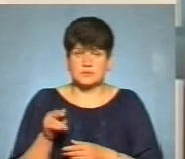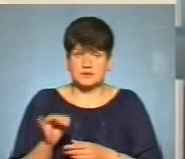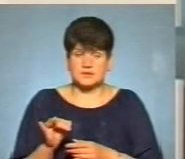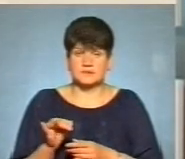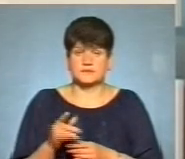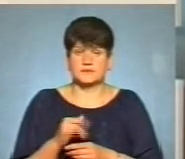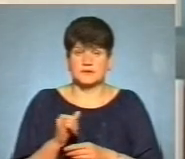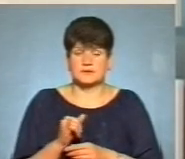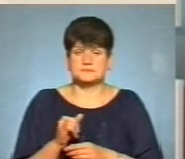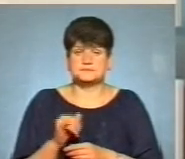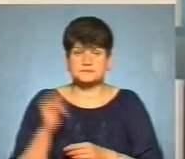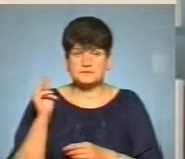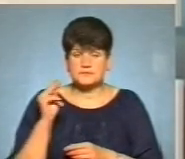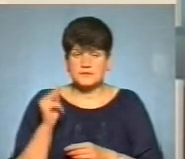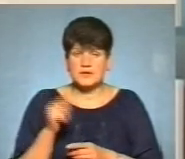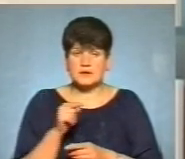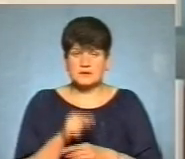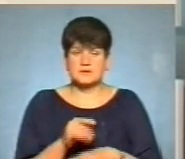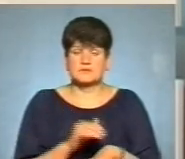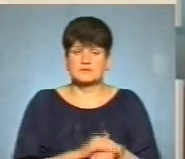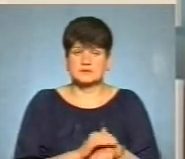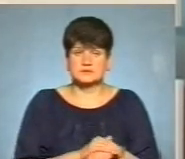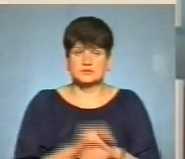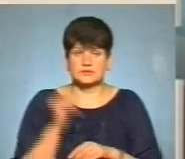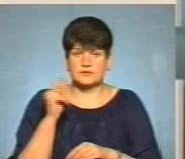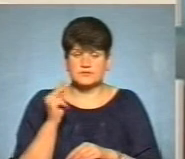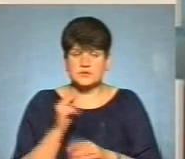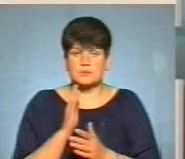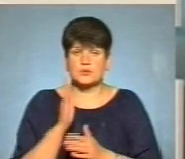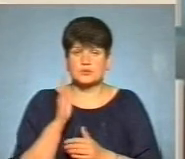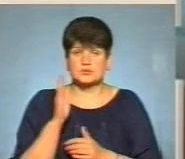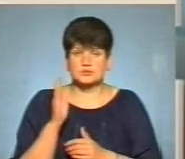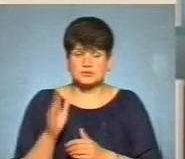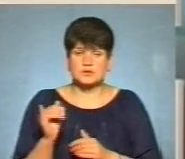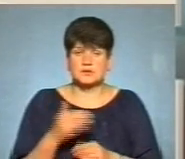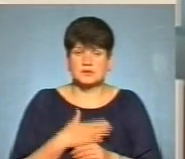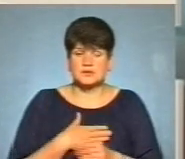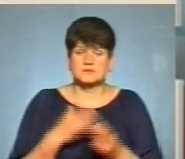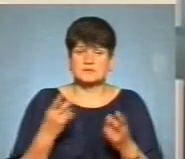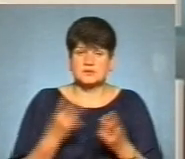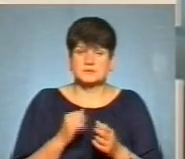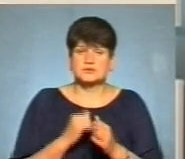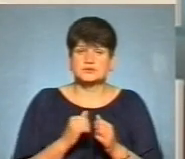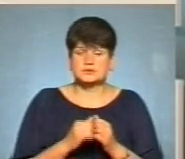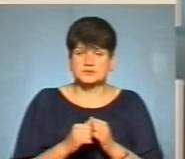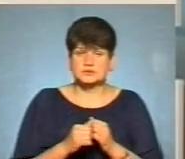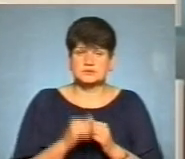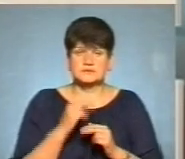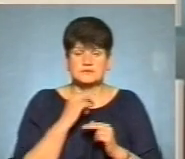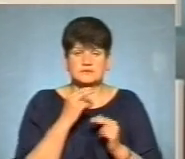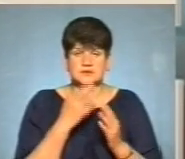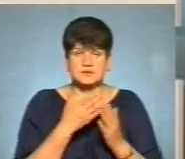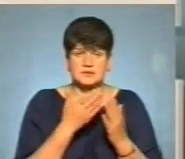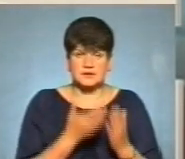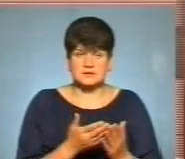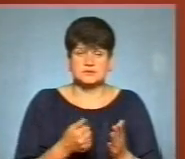вчені метеорологи їх фактично вивчають, прогнозують. Ну і нам треба частіше звертатися, власне,